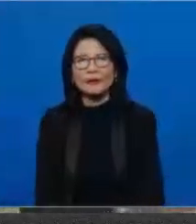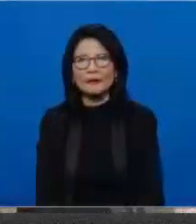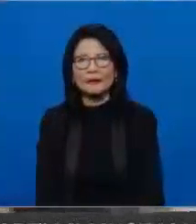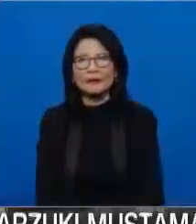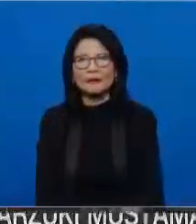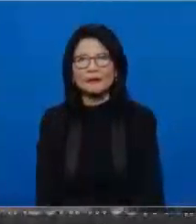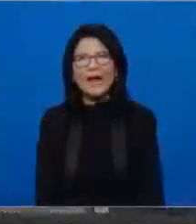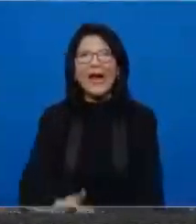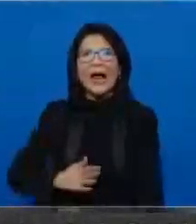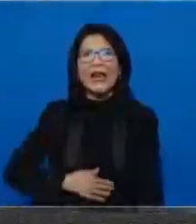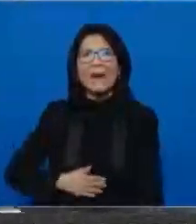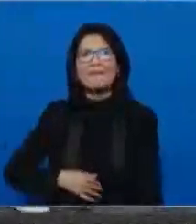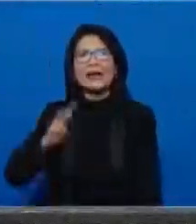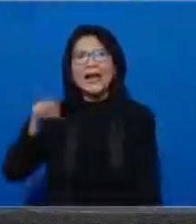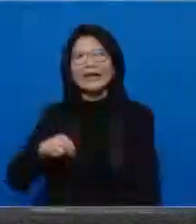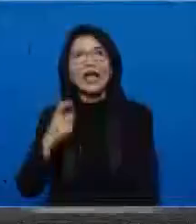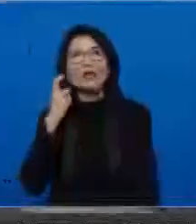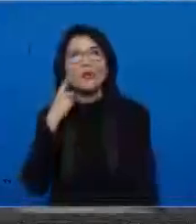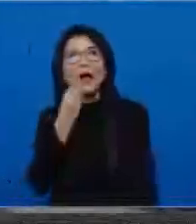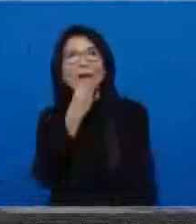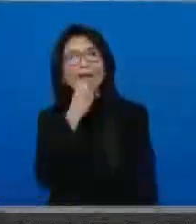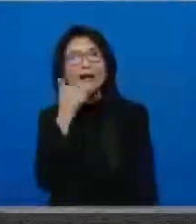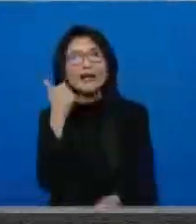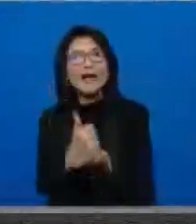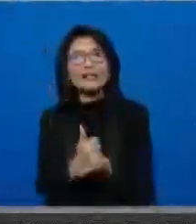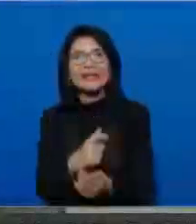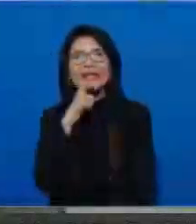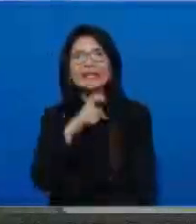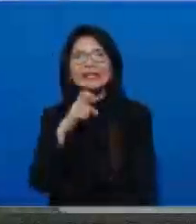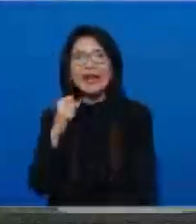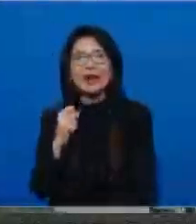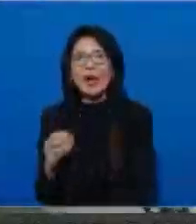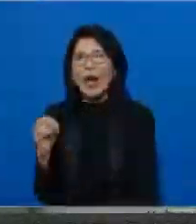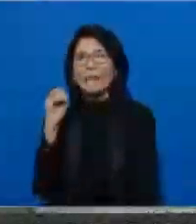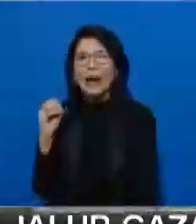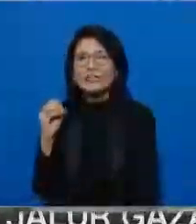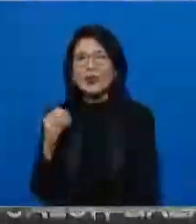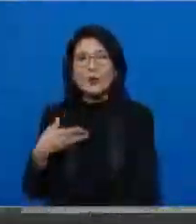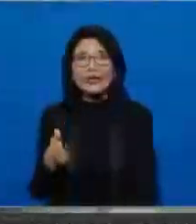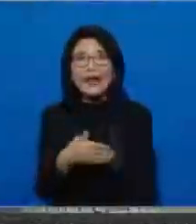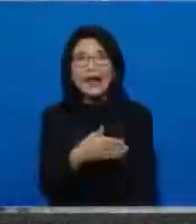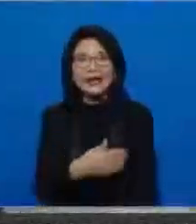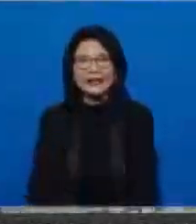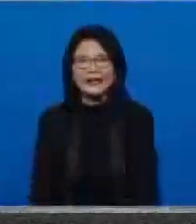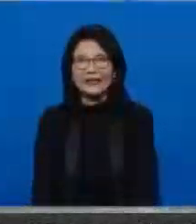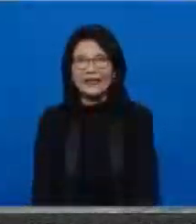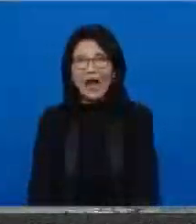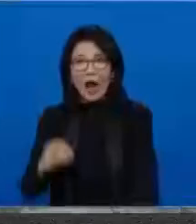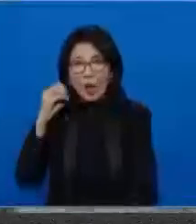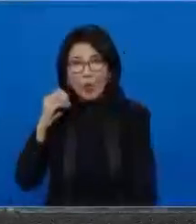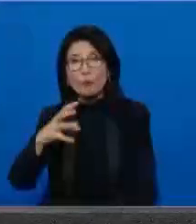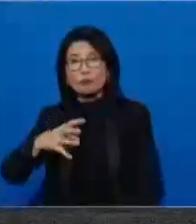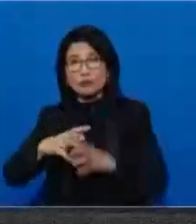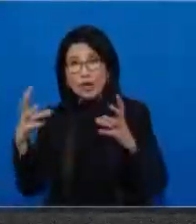Karena lapar lagi, saya ajak cicipi satu lagi kuliner khas Cheung Chau, bakso ikan raksasa. Gak main-main, ukurannya